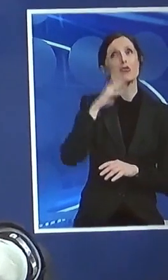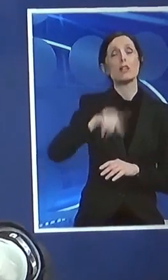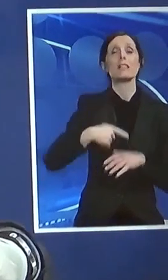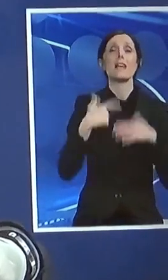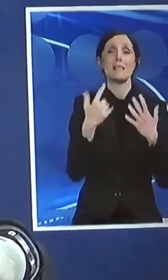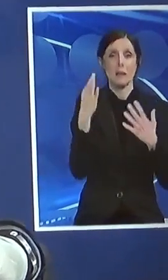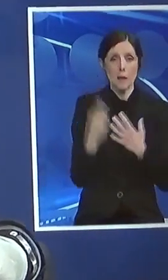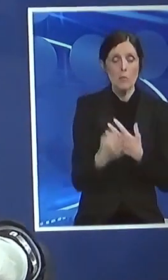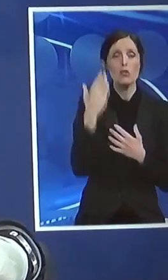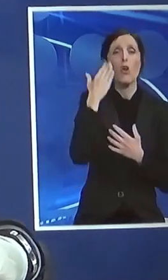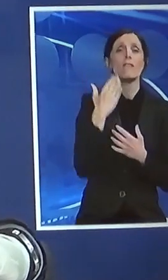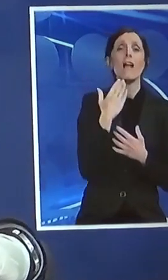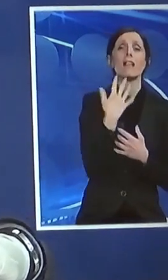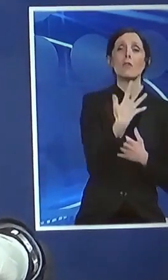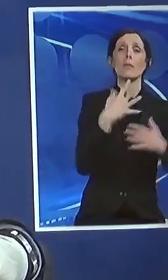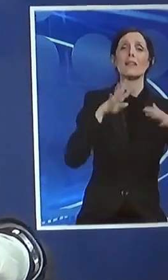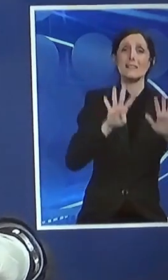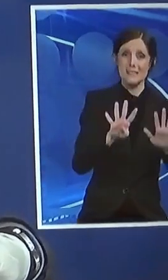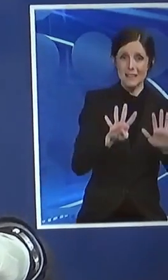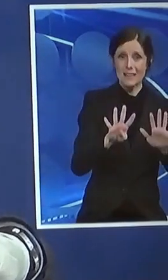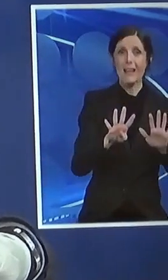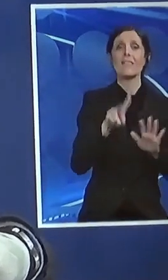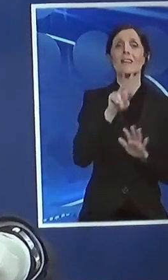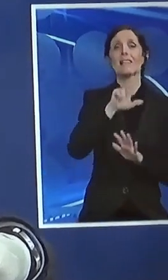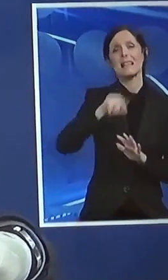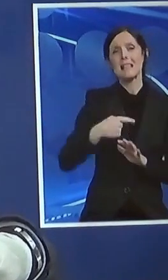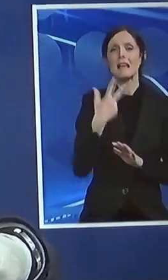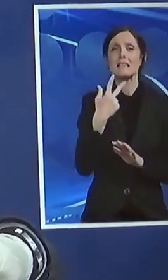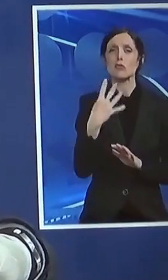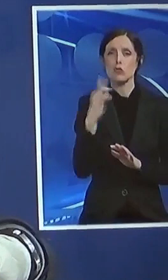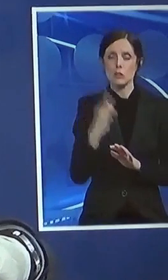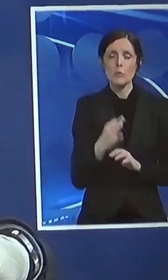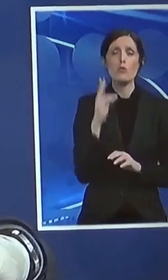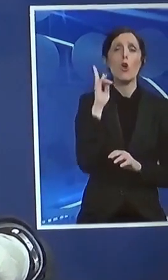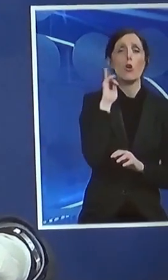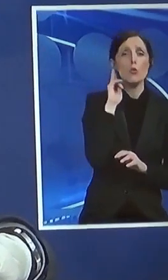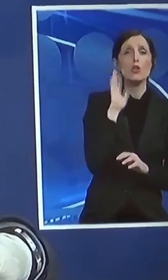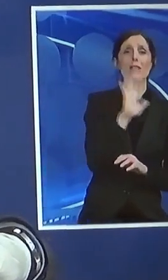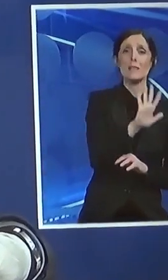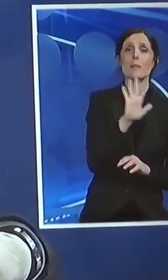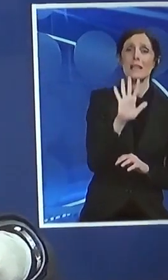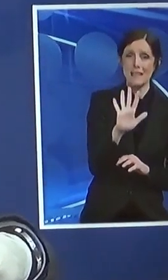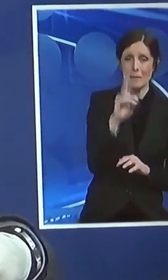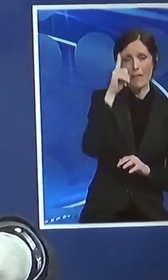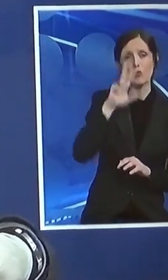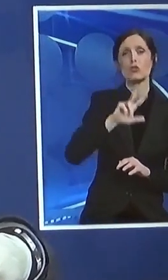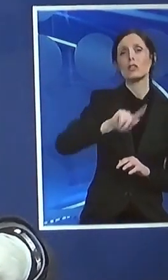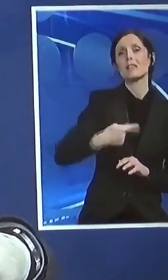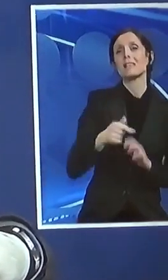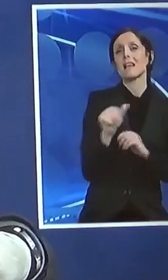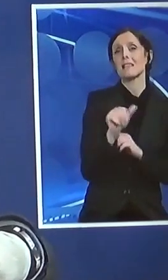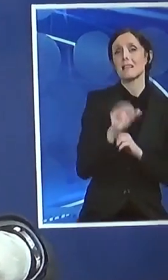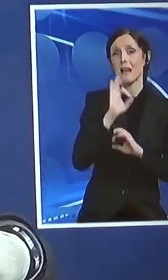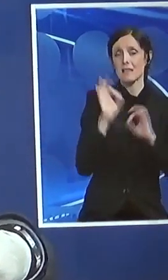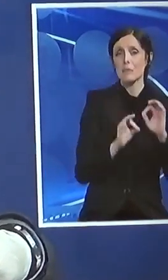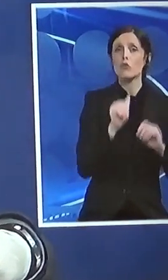4,7%, Valjevo 59, 3,34%, Kruševac 55, 3,11%,